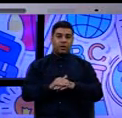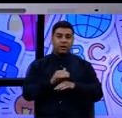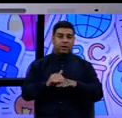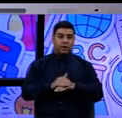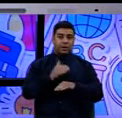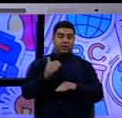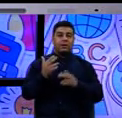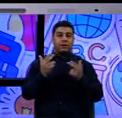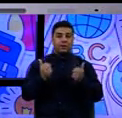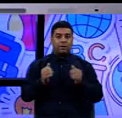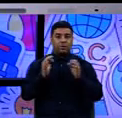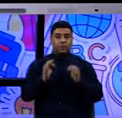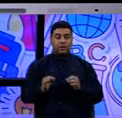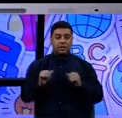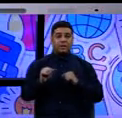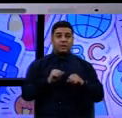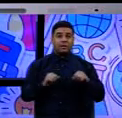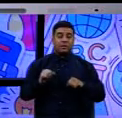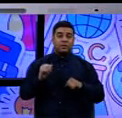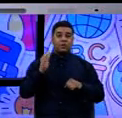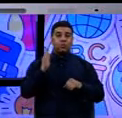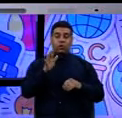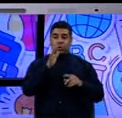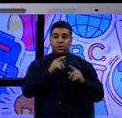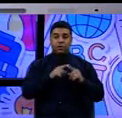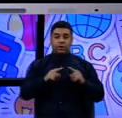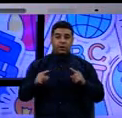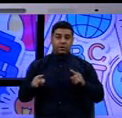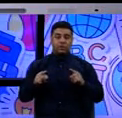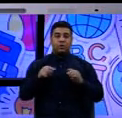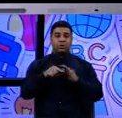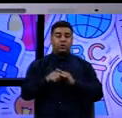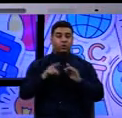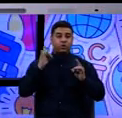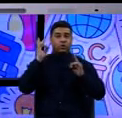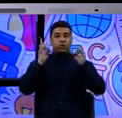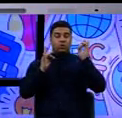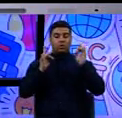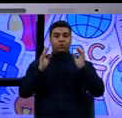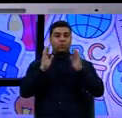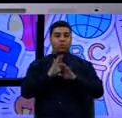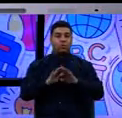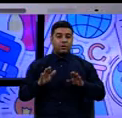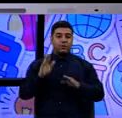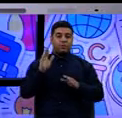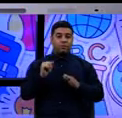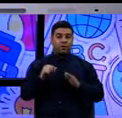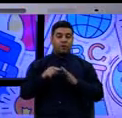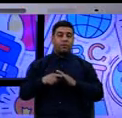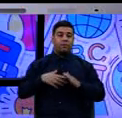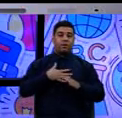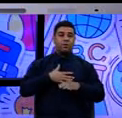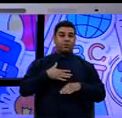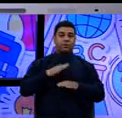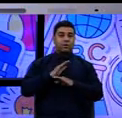Barakalla. Ha, siz zilzila bo'layotgan vaqtda shovqin suron solmaslik,